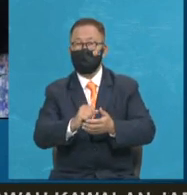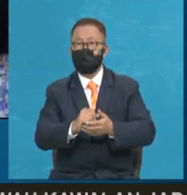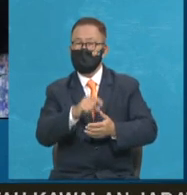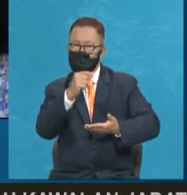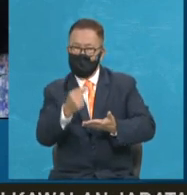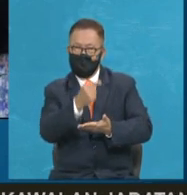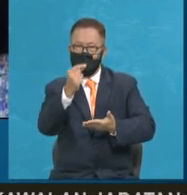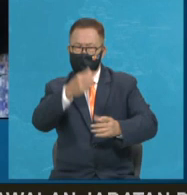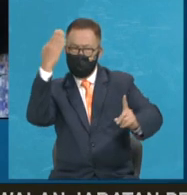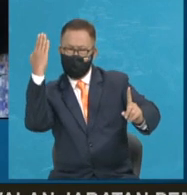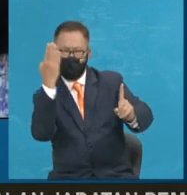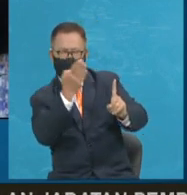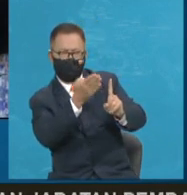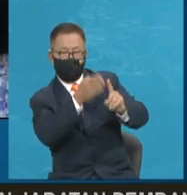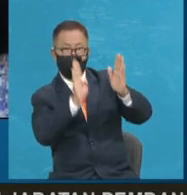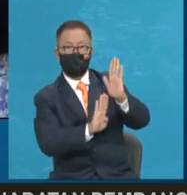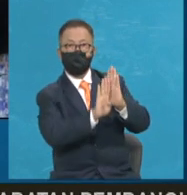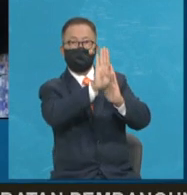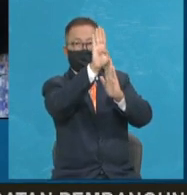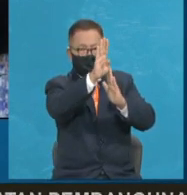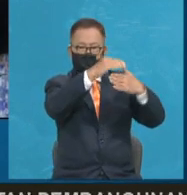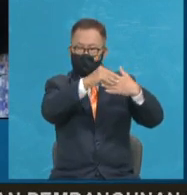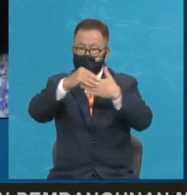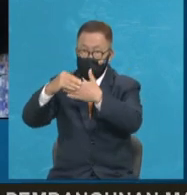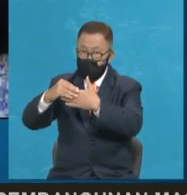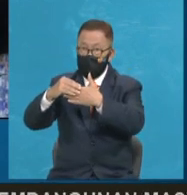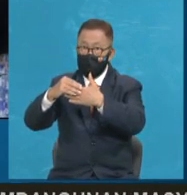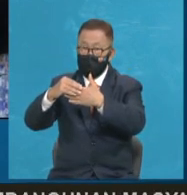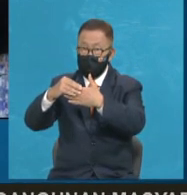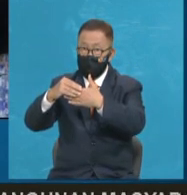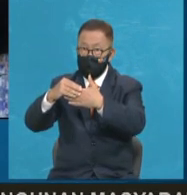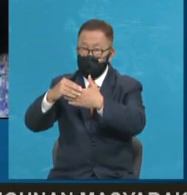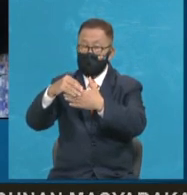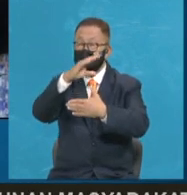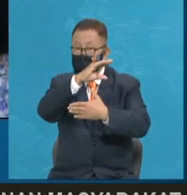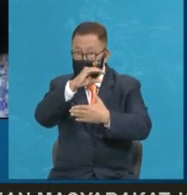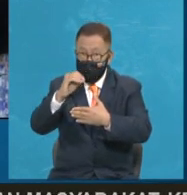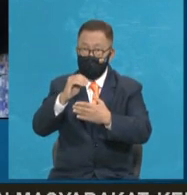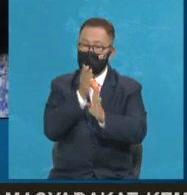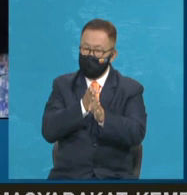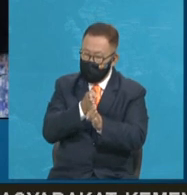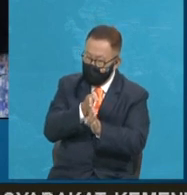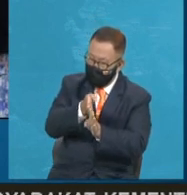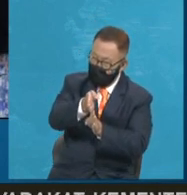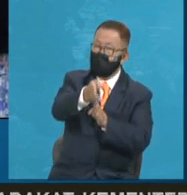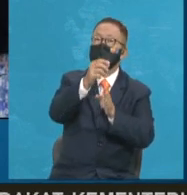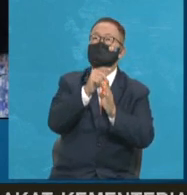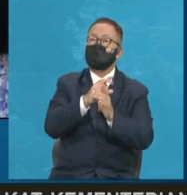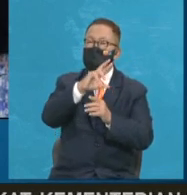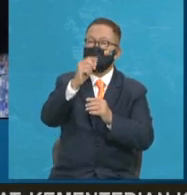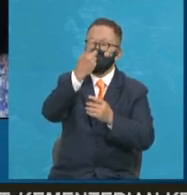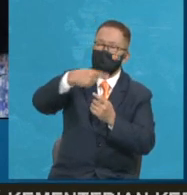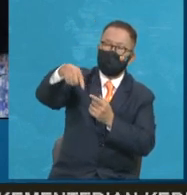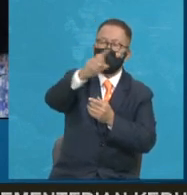konvensional bertujuan bagi meningkatkan kepimpinan instruksional dan profesional para pemimpin